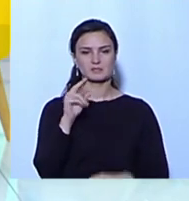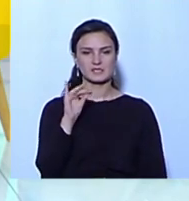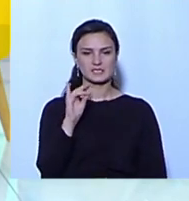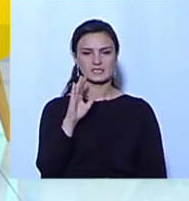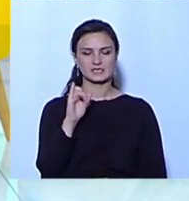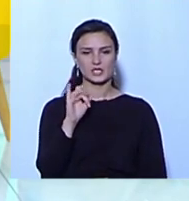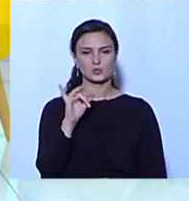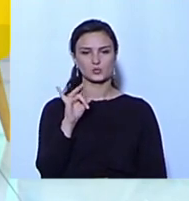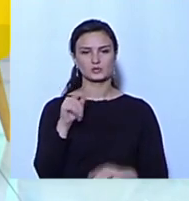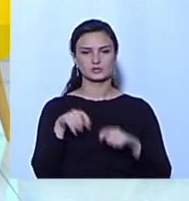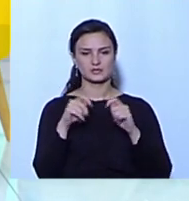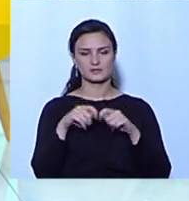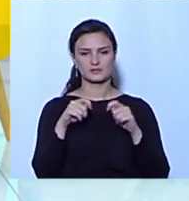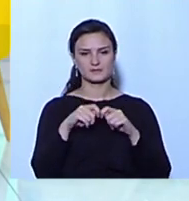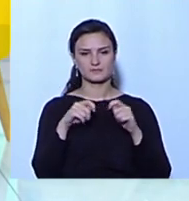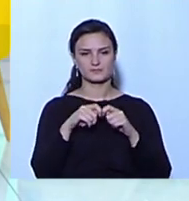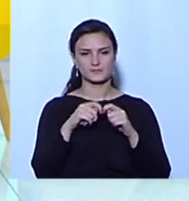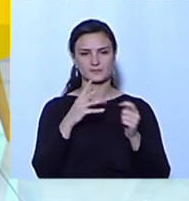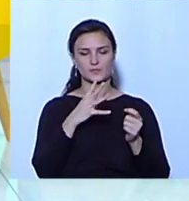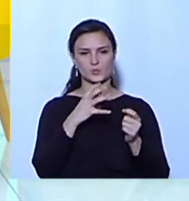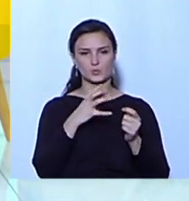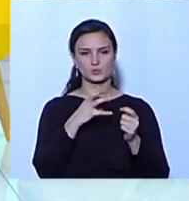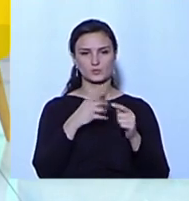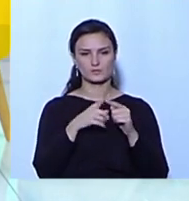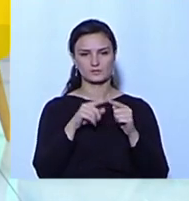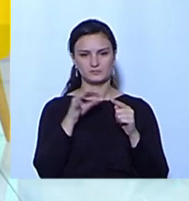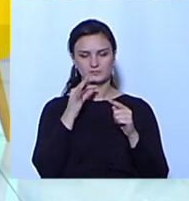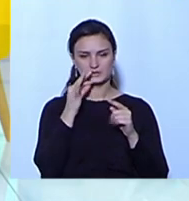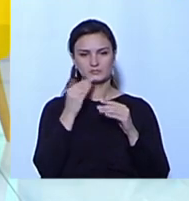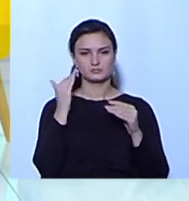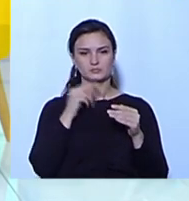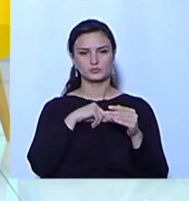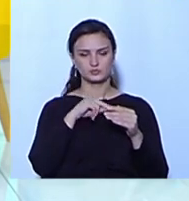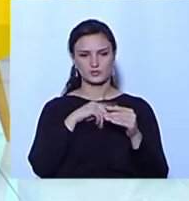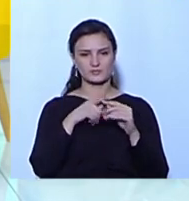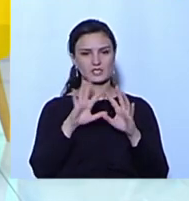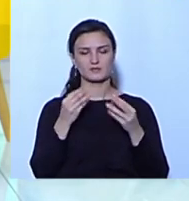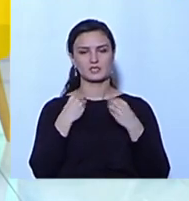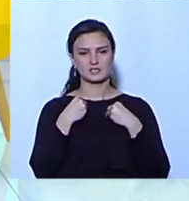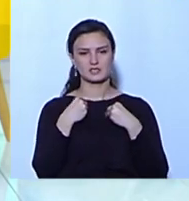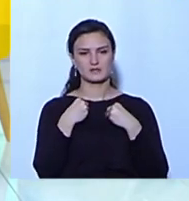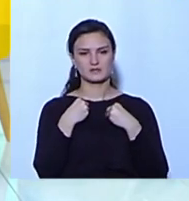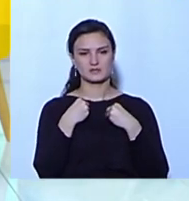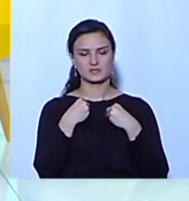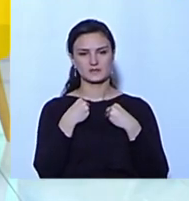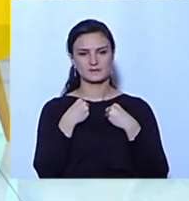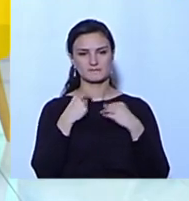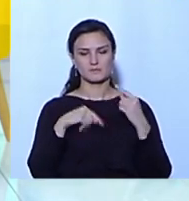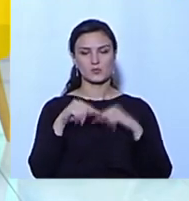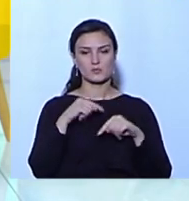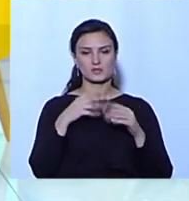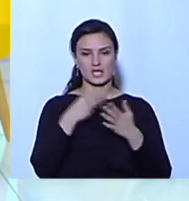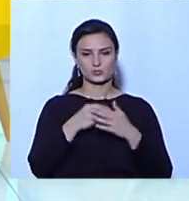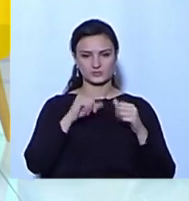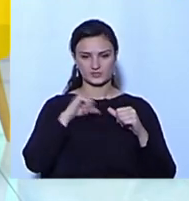დარღვევები, როგორც წესი მე. ანუ სფინქტერი არის კუნთოვანი რგოლი, რომელიც მანამდე მუშაობს და არ გვაძლევს უნებლიეთ მოქმედების